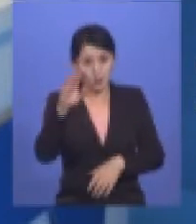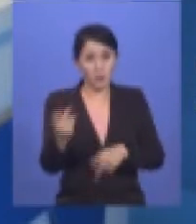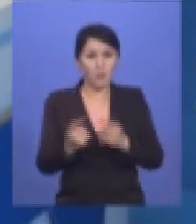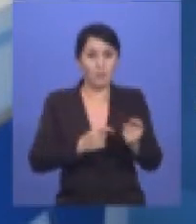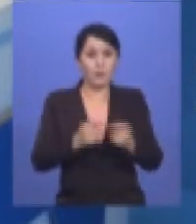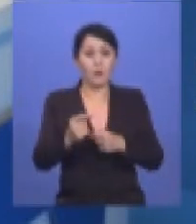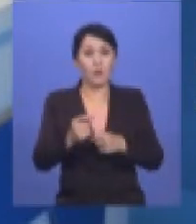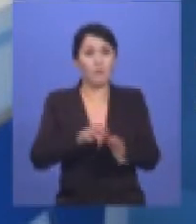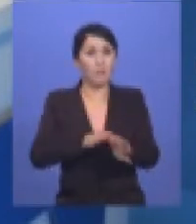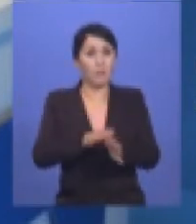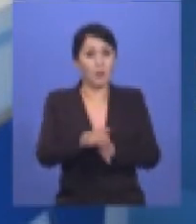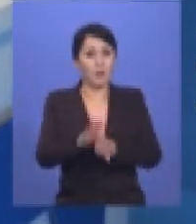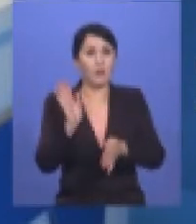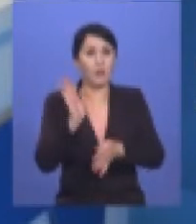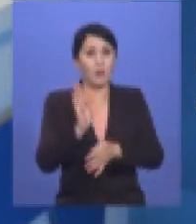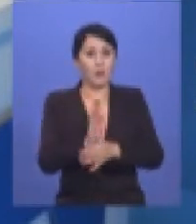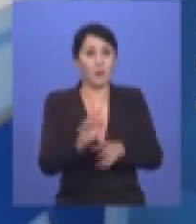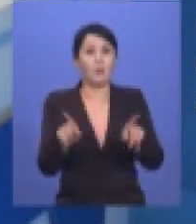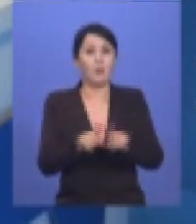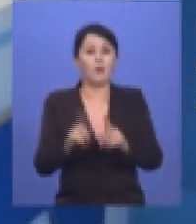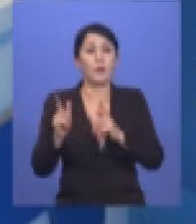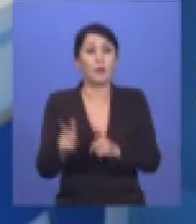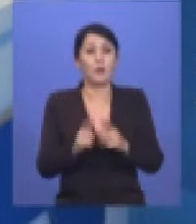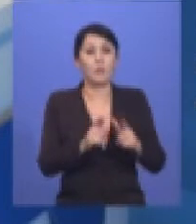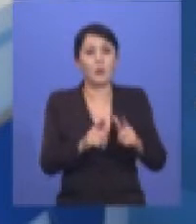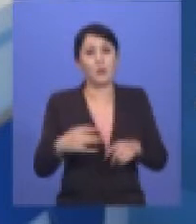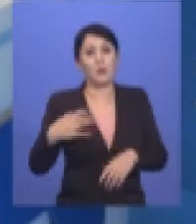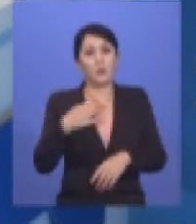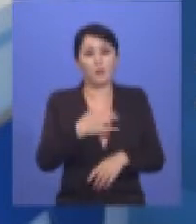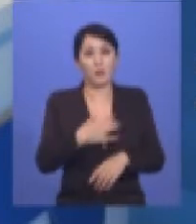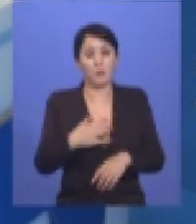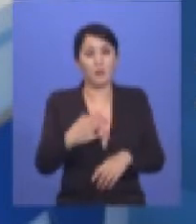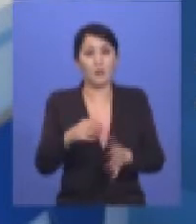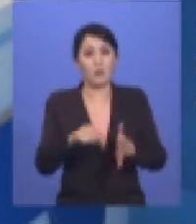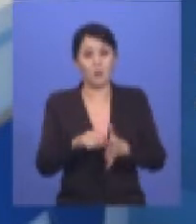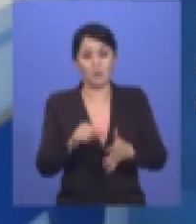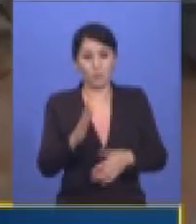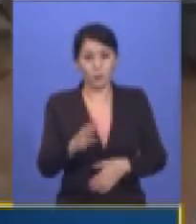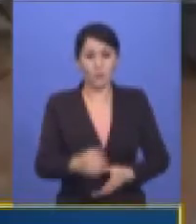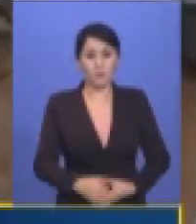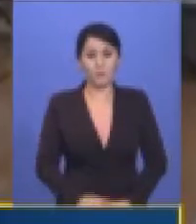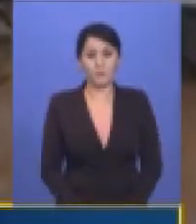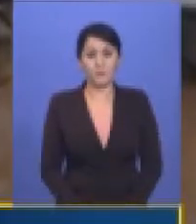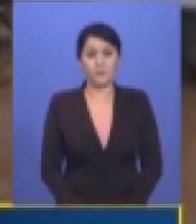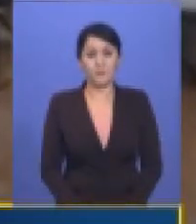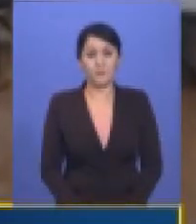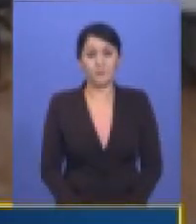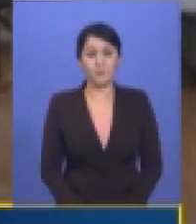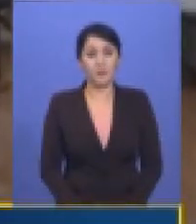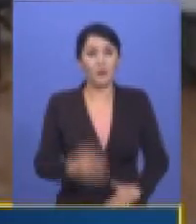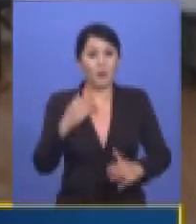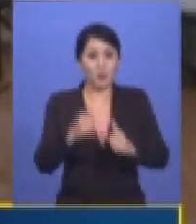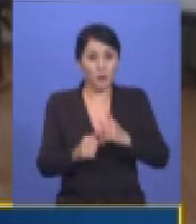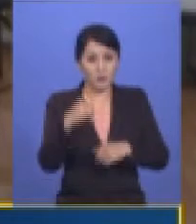басшысы жүктеген міндеттерді орындауға сақадай сай. Теріскейліктерде маңызды істен шет қалмақ емес. Жыл